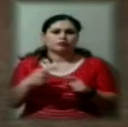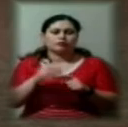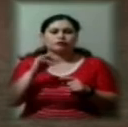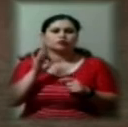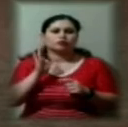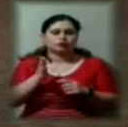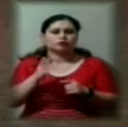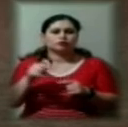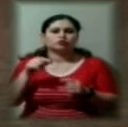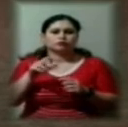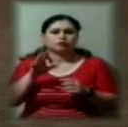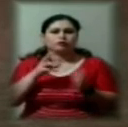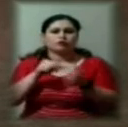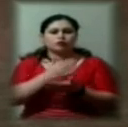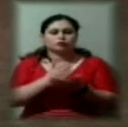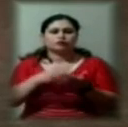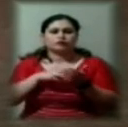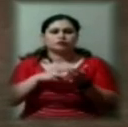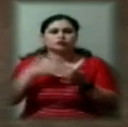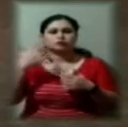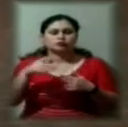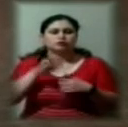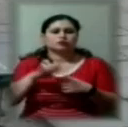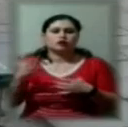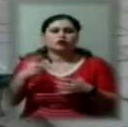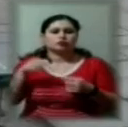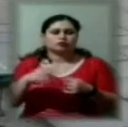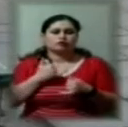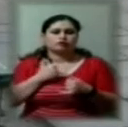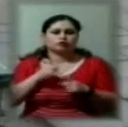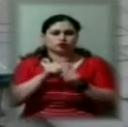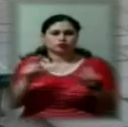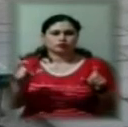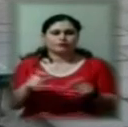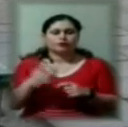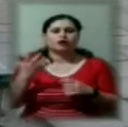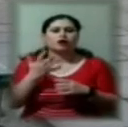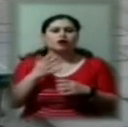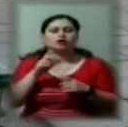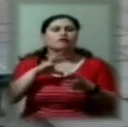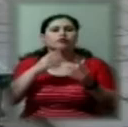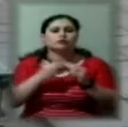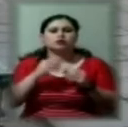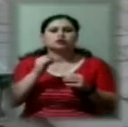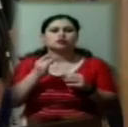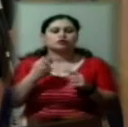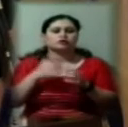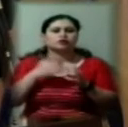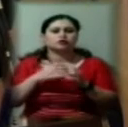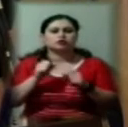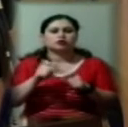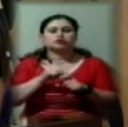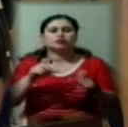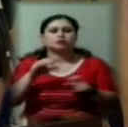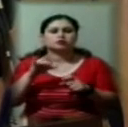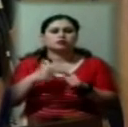850 дітей, які є у нас в школі. Яка загальна ситуація в Херсоні зі шкільними медсестрами розповіла